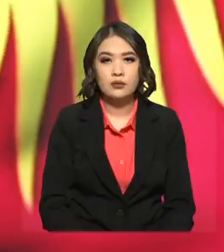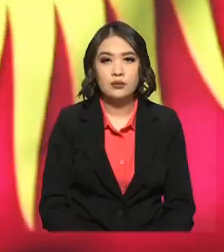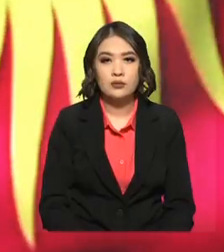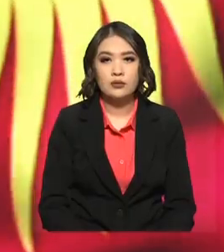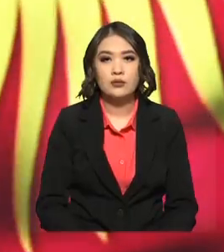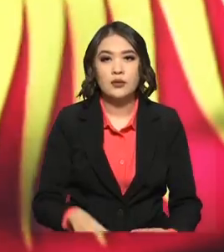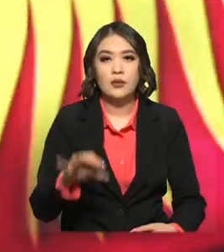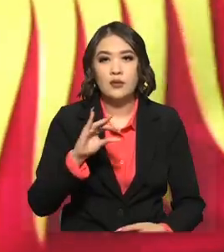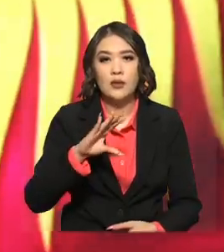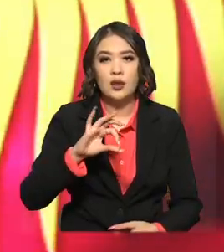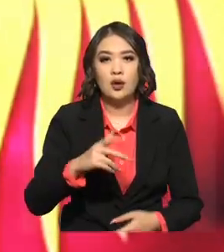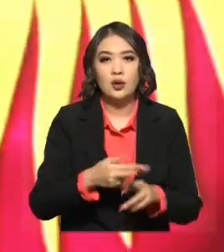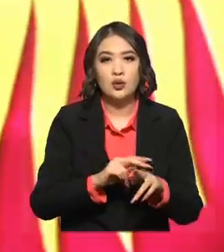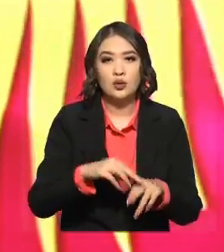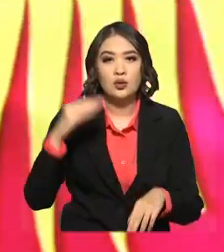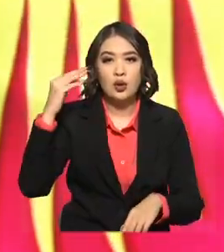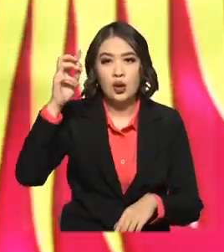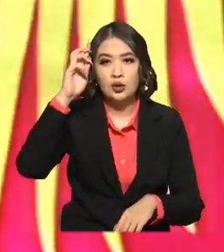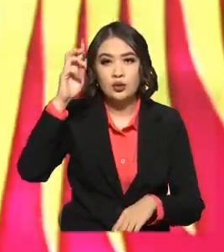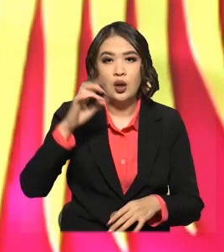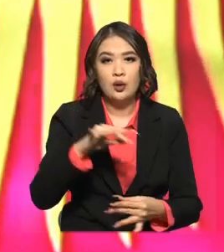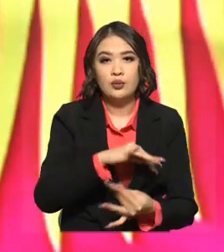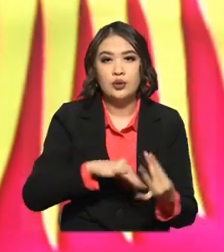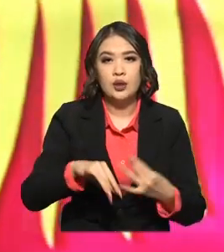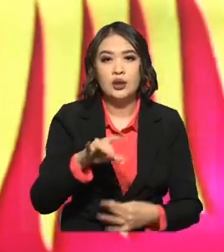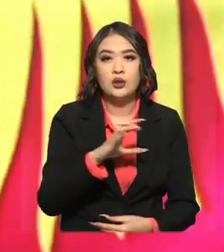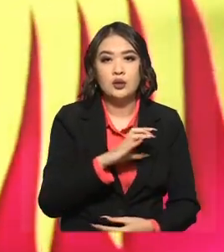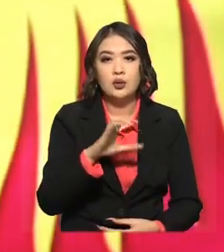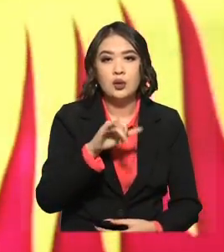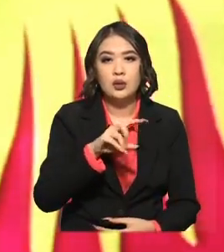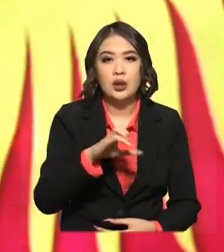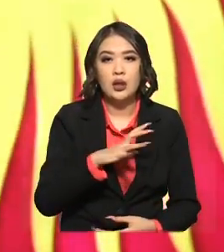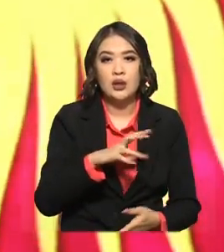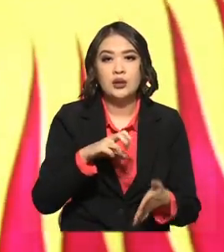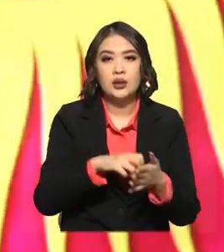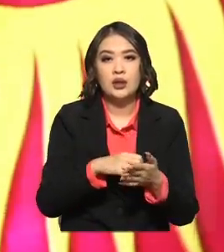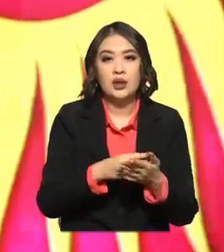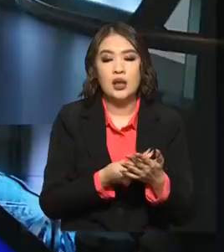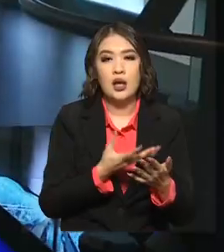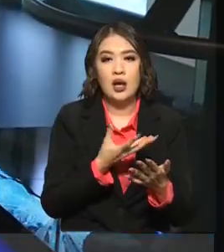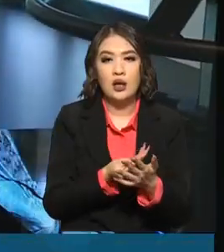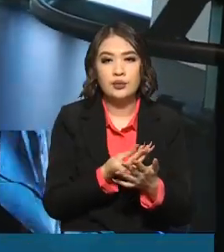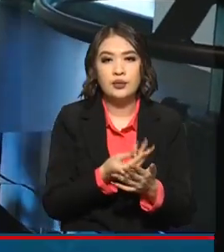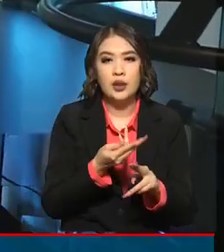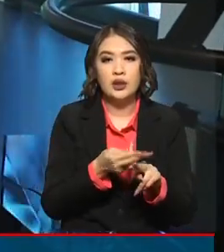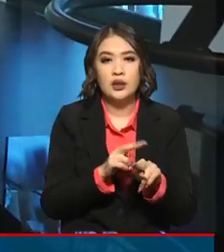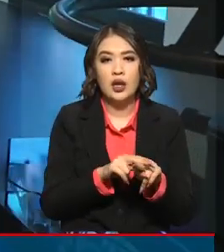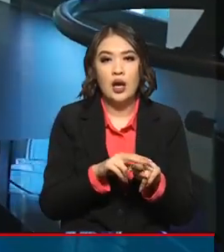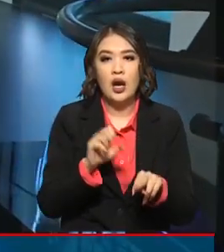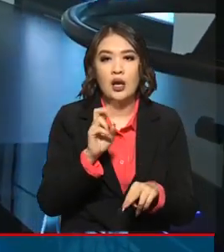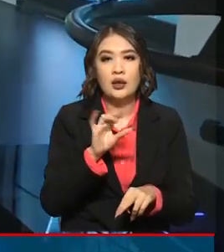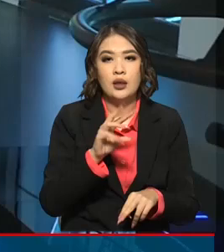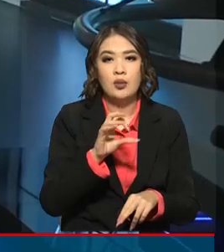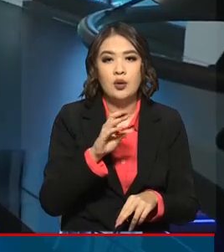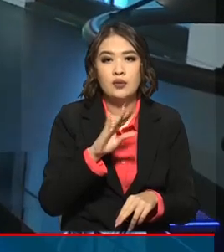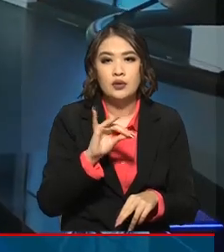Итоги саммита Организации тюркских государств мы обсудим с Султаном Раевым, генеральным секретарем Тюрксой. Добрый вечер, Султан Акимович. Добрый